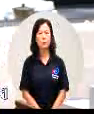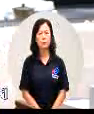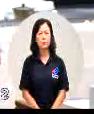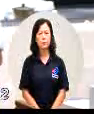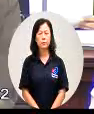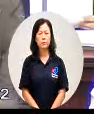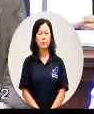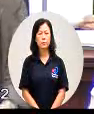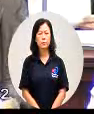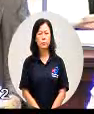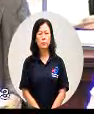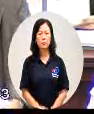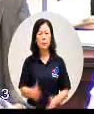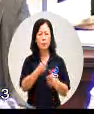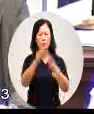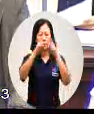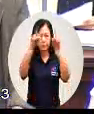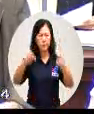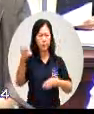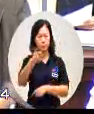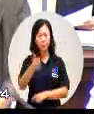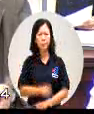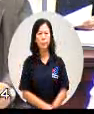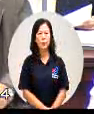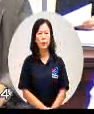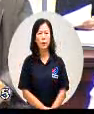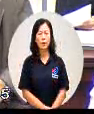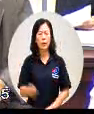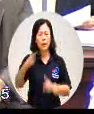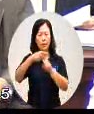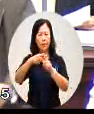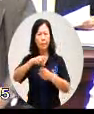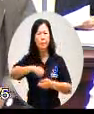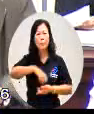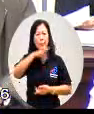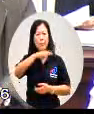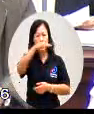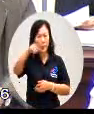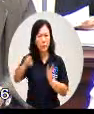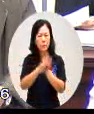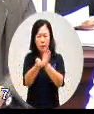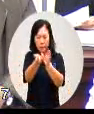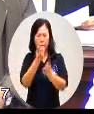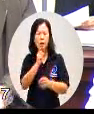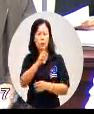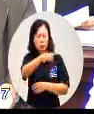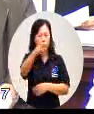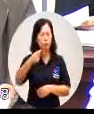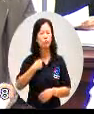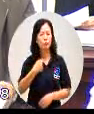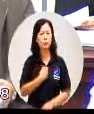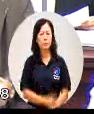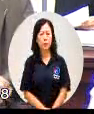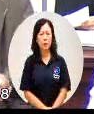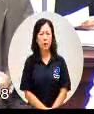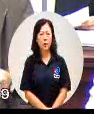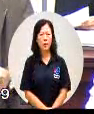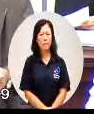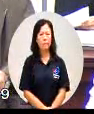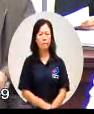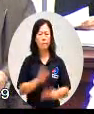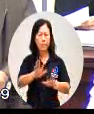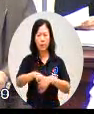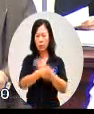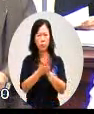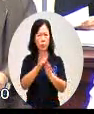谢周议员哦。半屏山都正做研嘛，有充分的了解。即摆已经是规